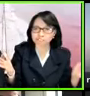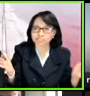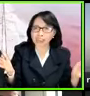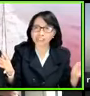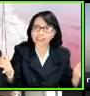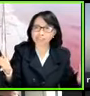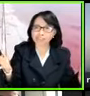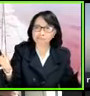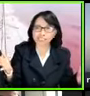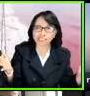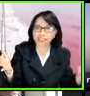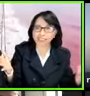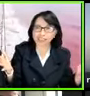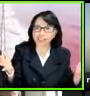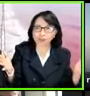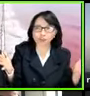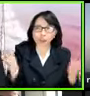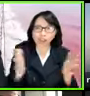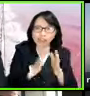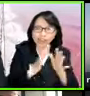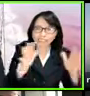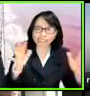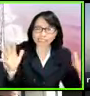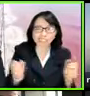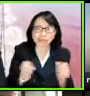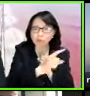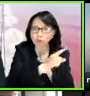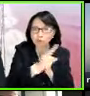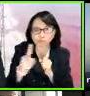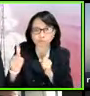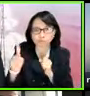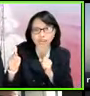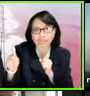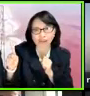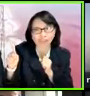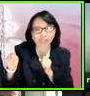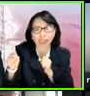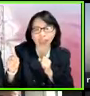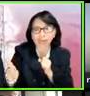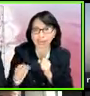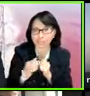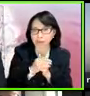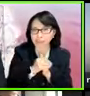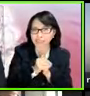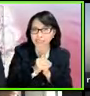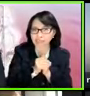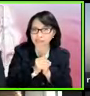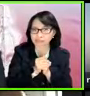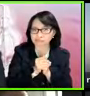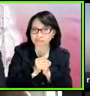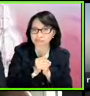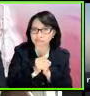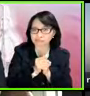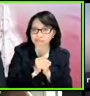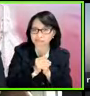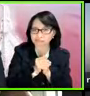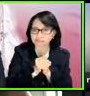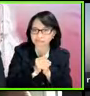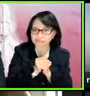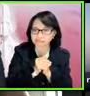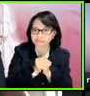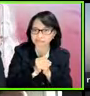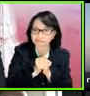tidak ada lagi misteri atau rahasia yang belum dibukakan oleh Allah kepada kita